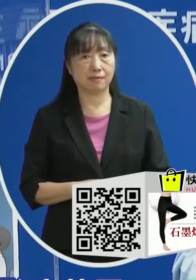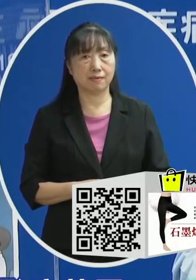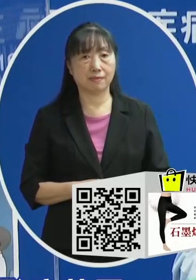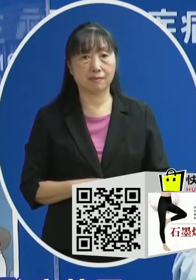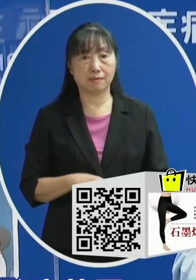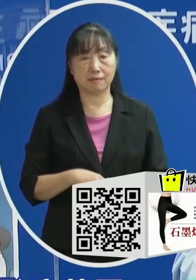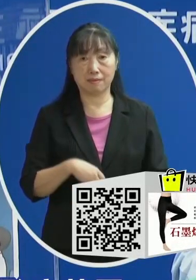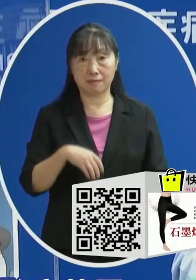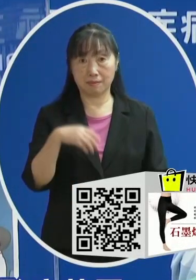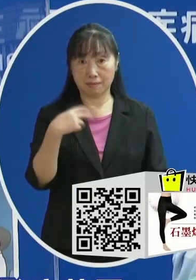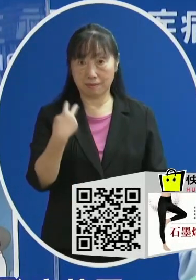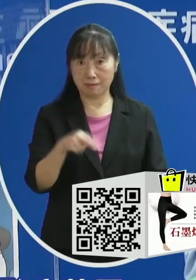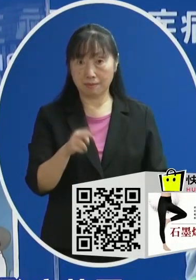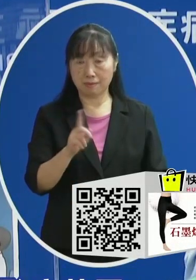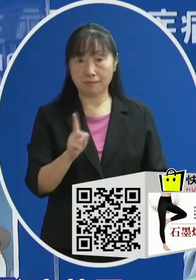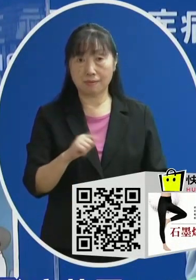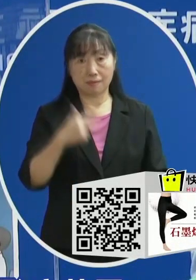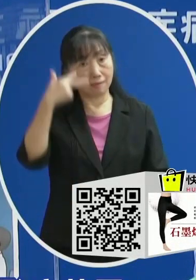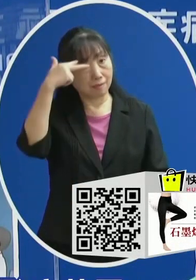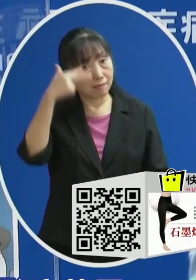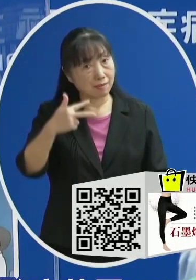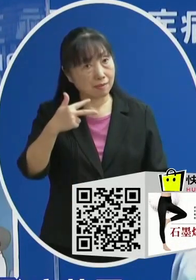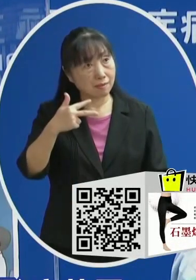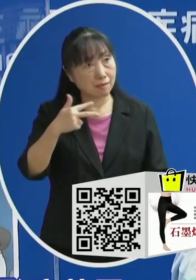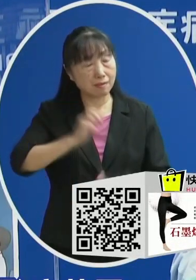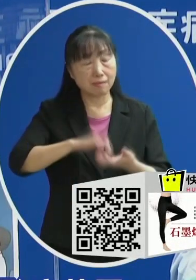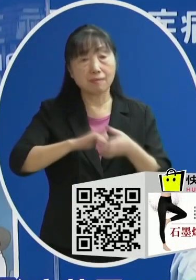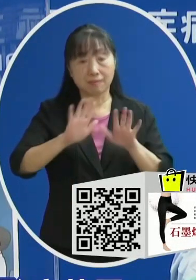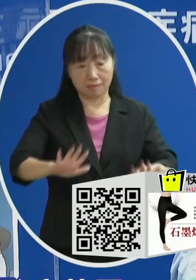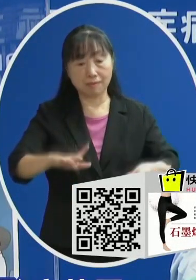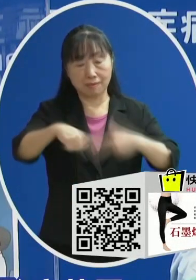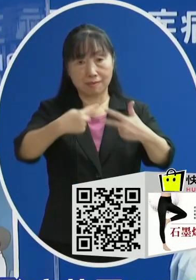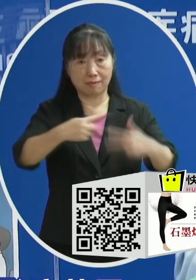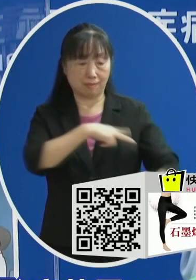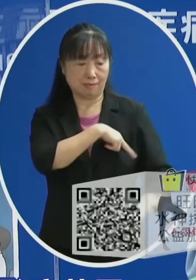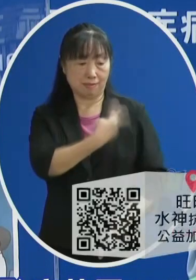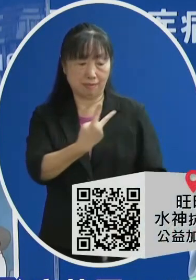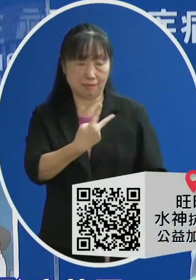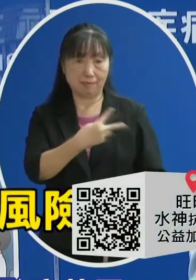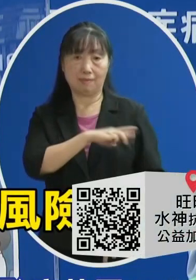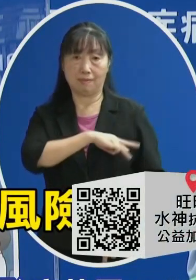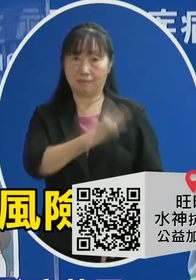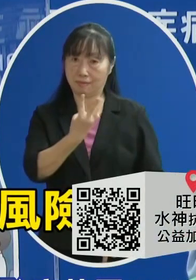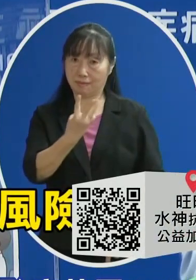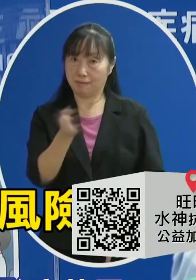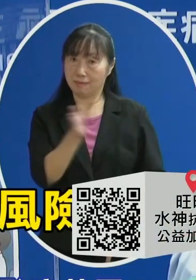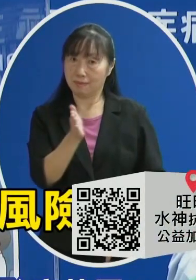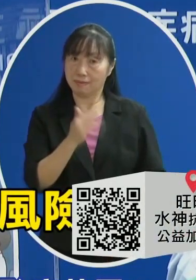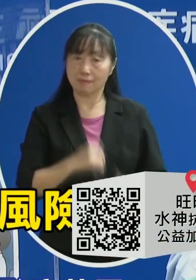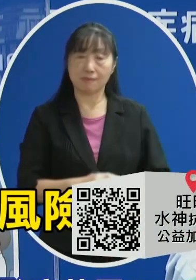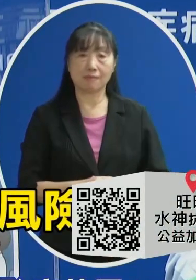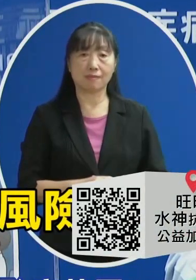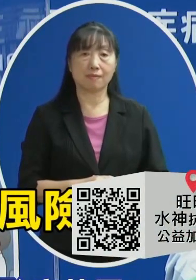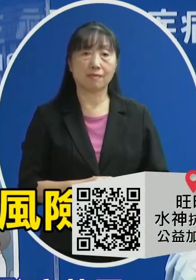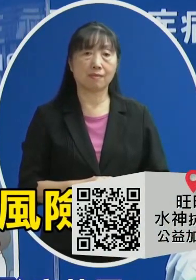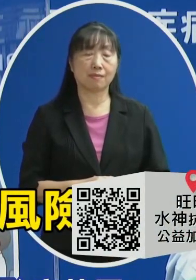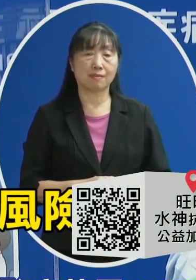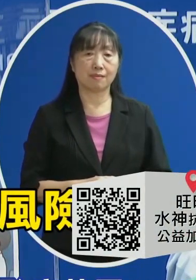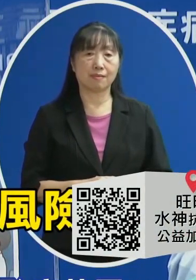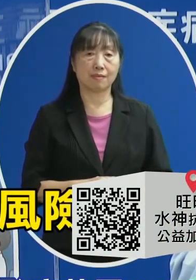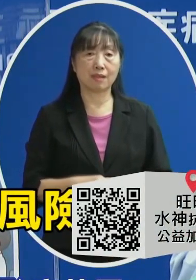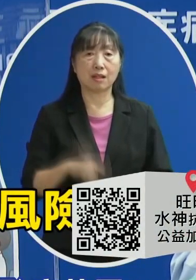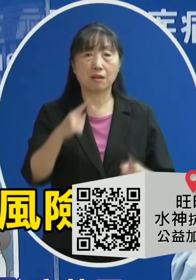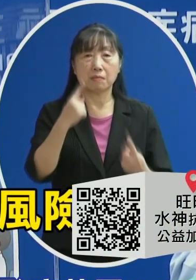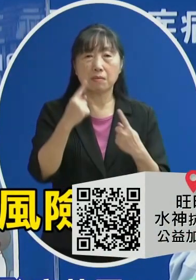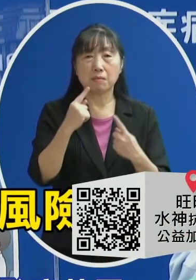那另外我们可能在哈，应该是在下礼拜，这个礼拜哈的礼拜二或礼拜三，哈，那我们会把这个哈